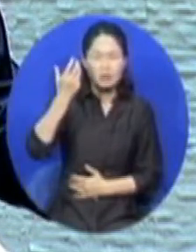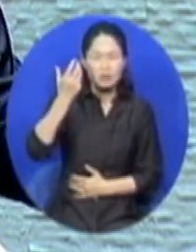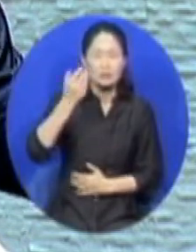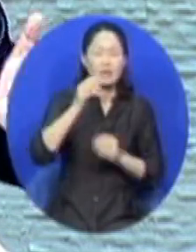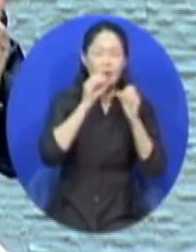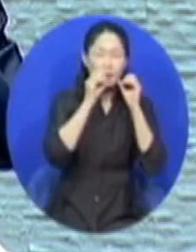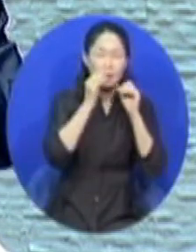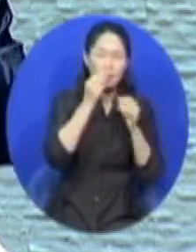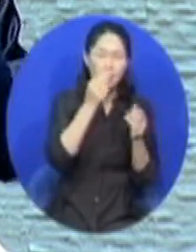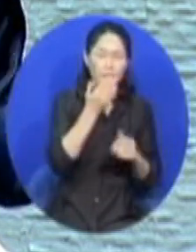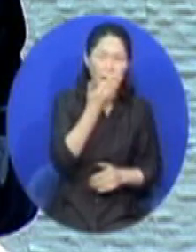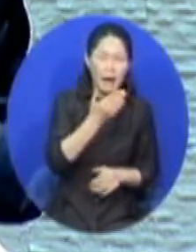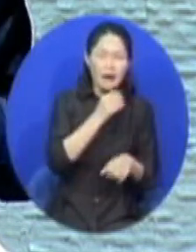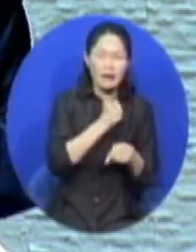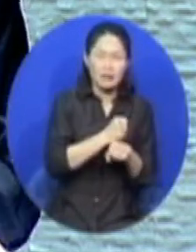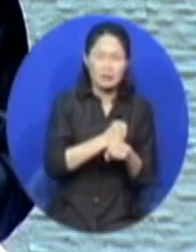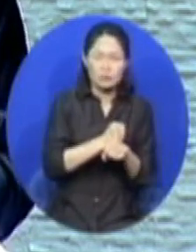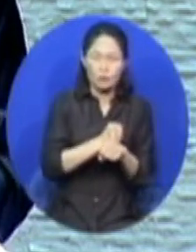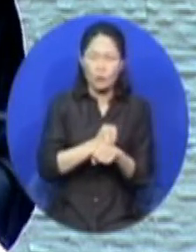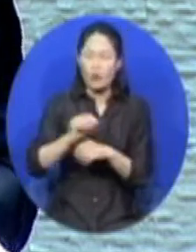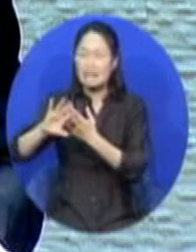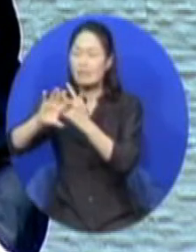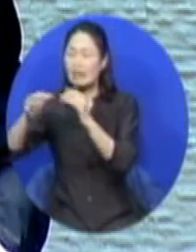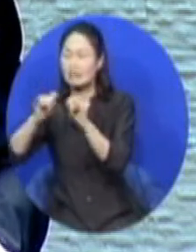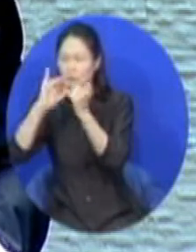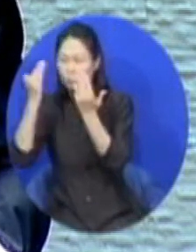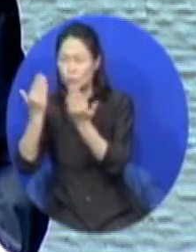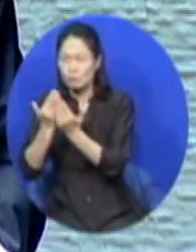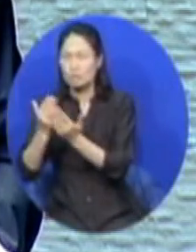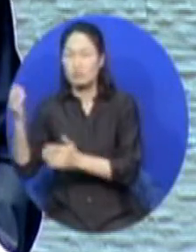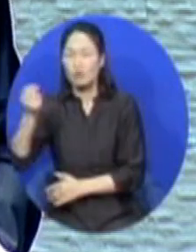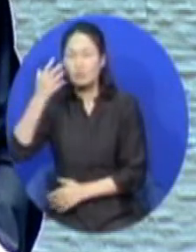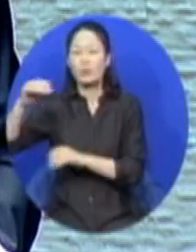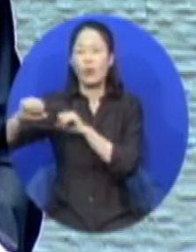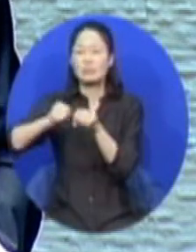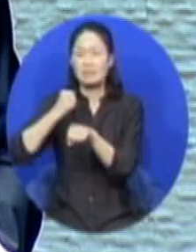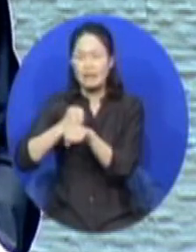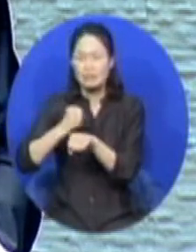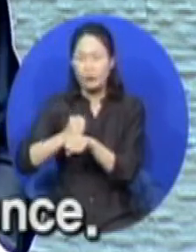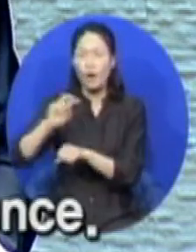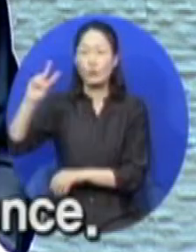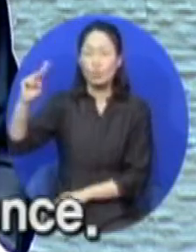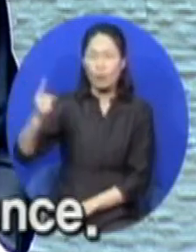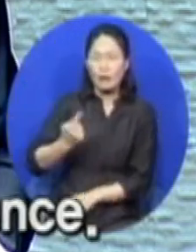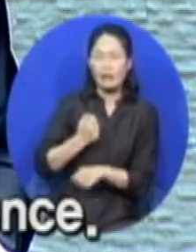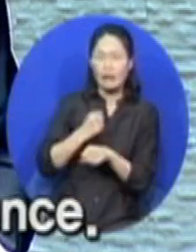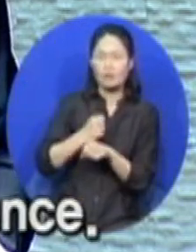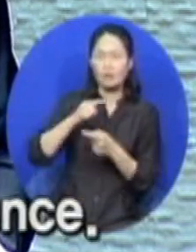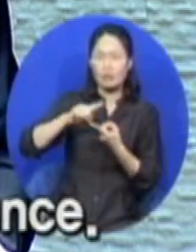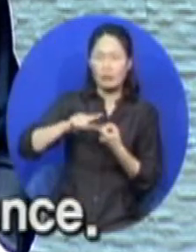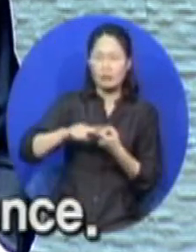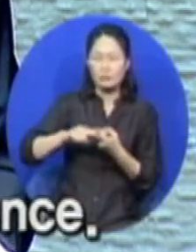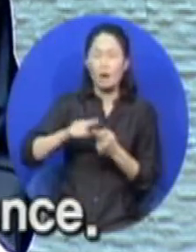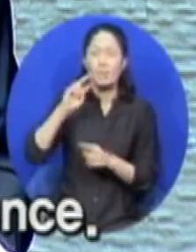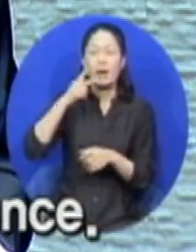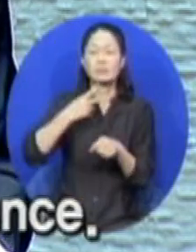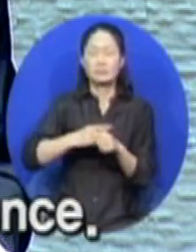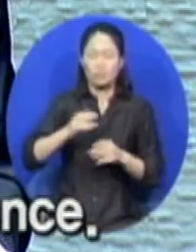열어서 그들을 주님께로 돌아오게 하시는 것을 사도 바울은 정말 놀랍게 경험했습니다